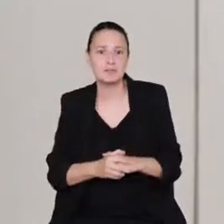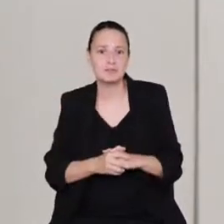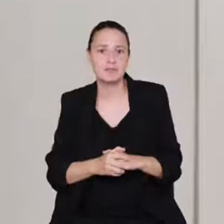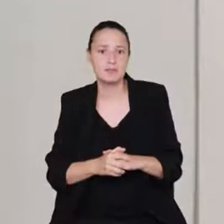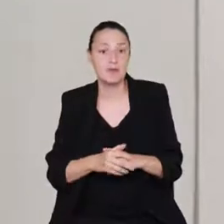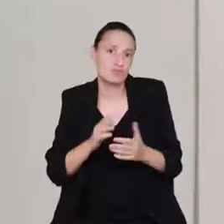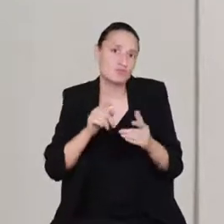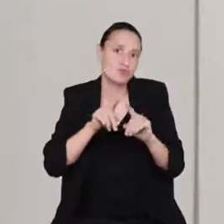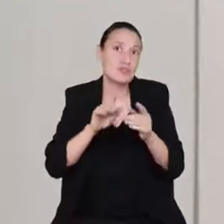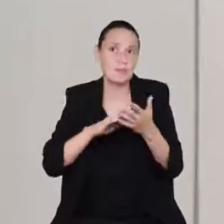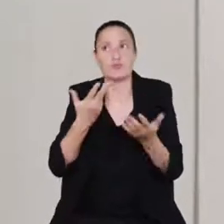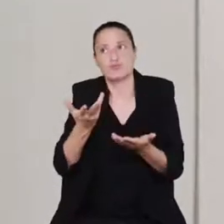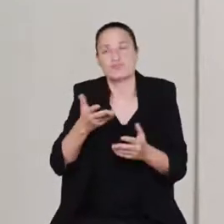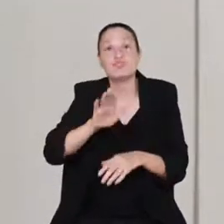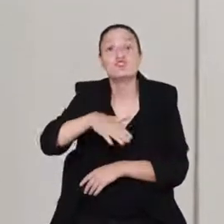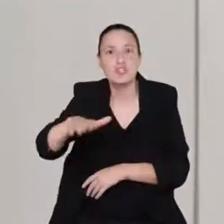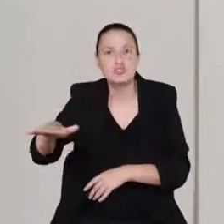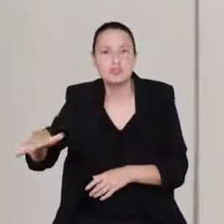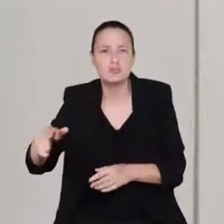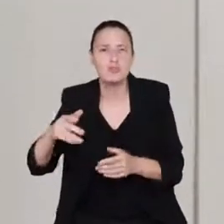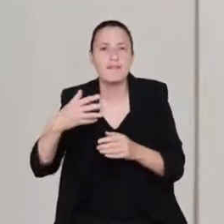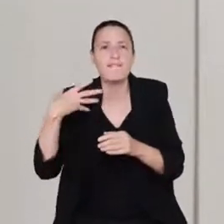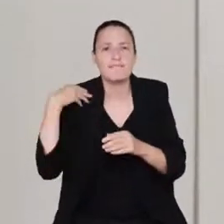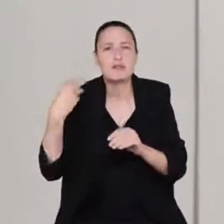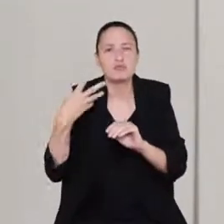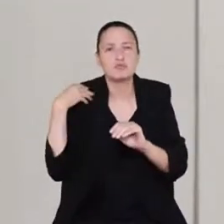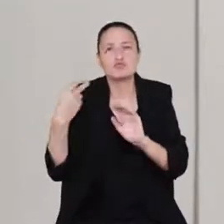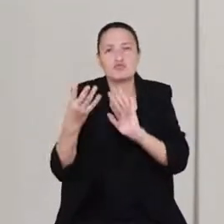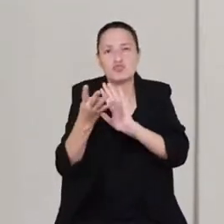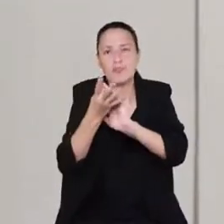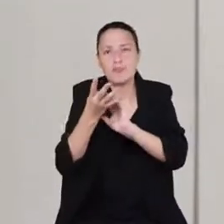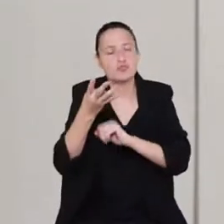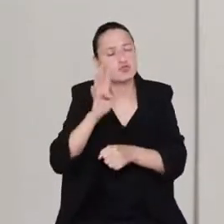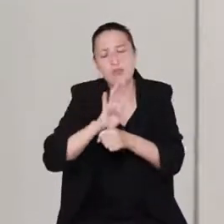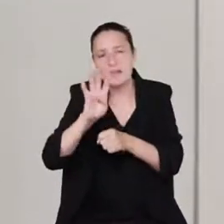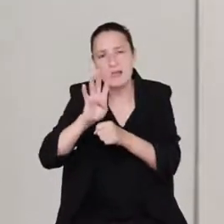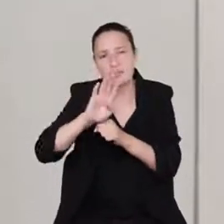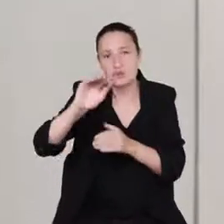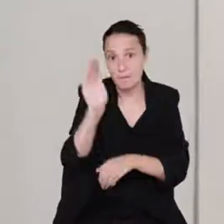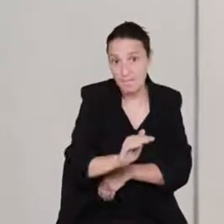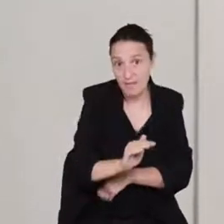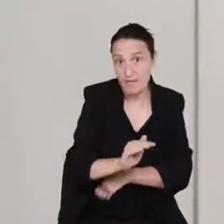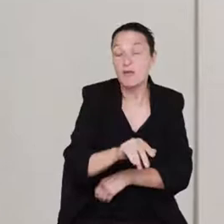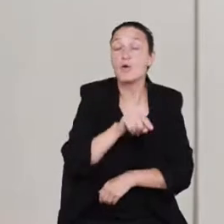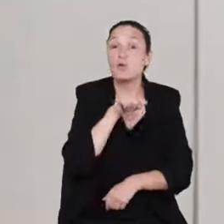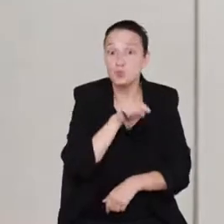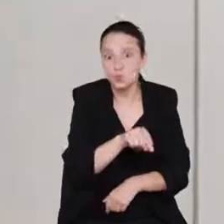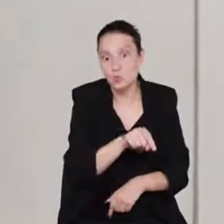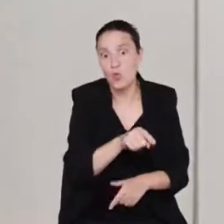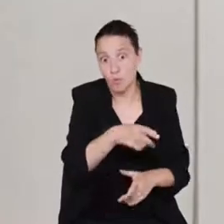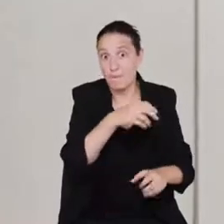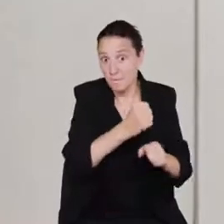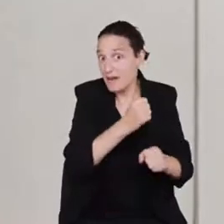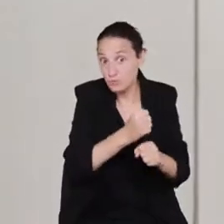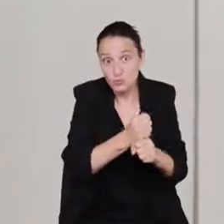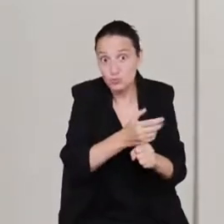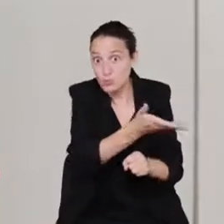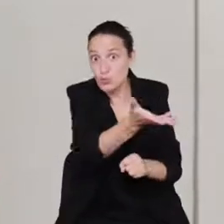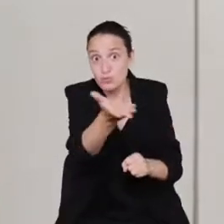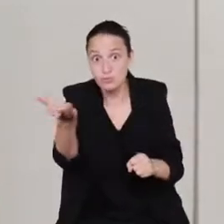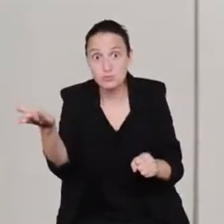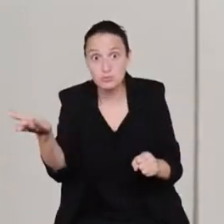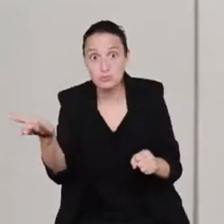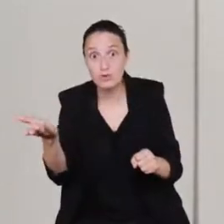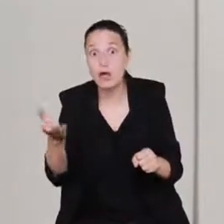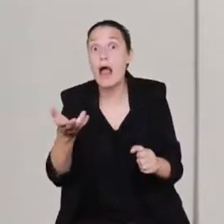Czyli właśnie dzieci, tak, bo od poniżej 14 roku życia. I to się zdarza, dzieci pracują w różnych, i to